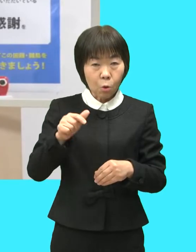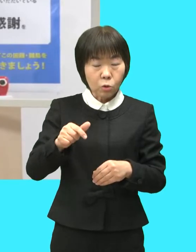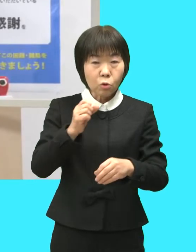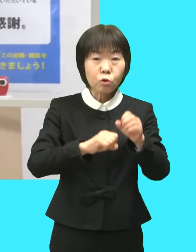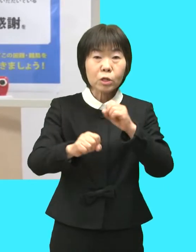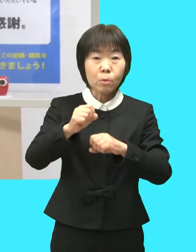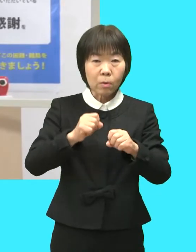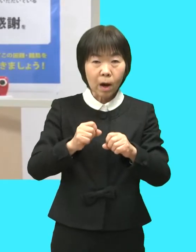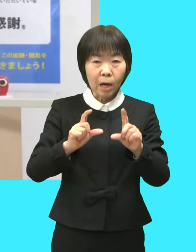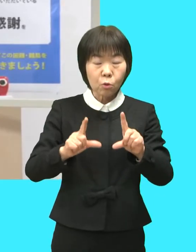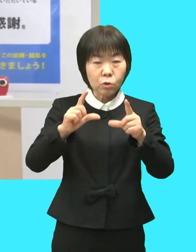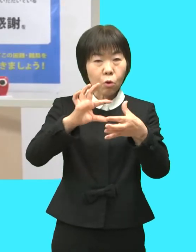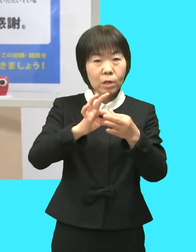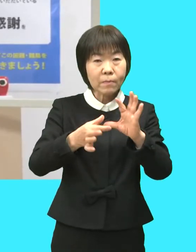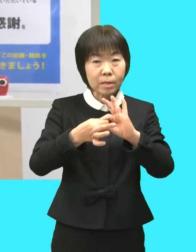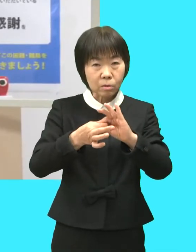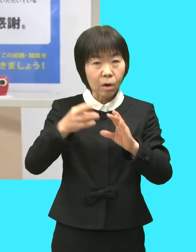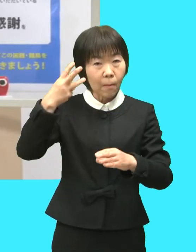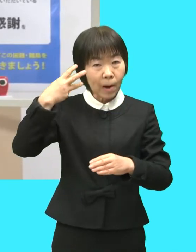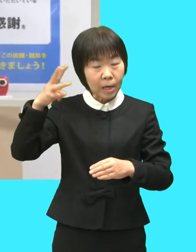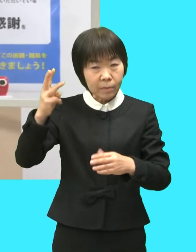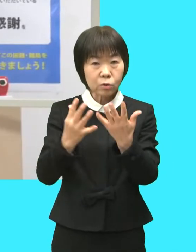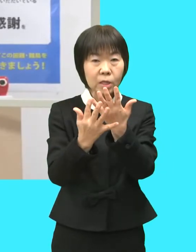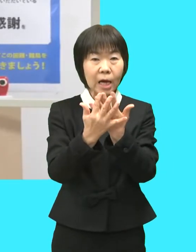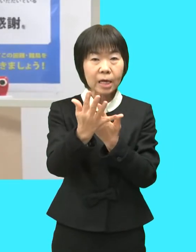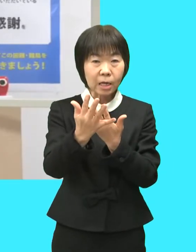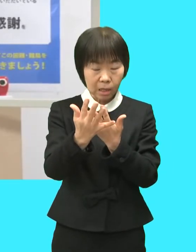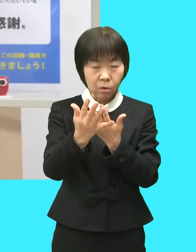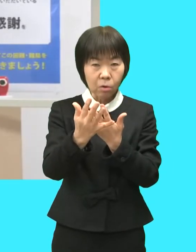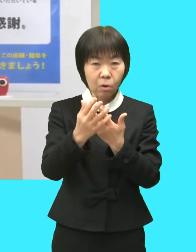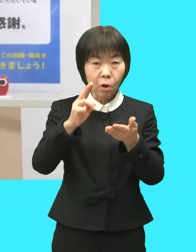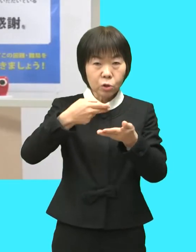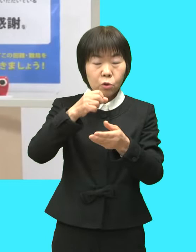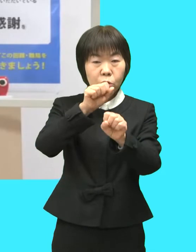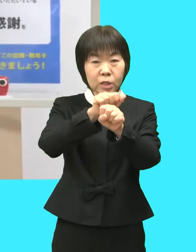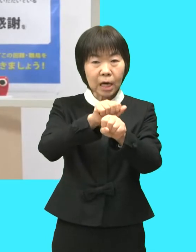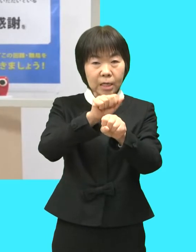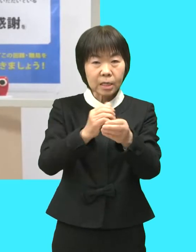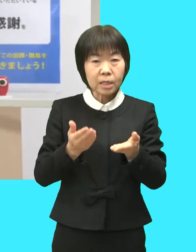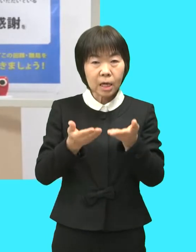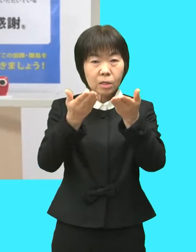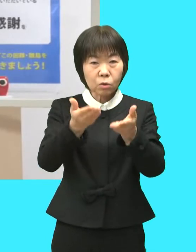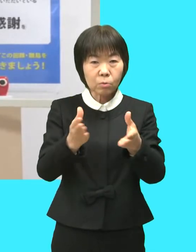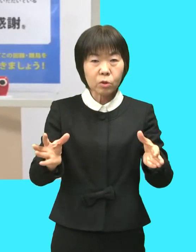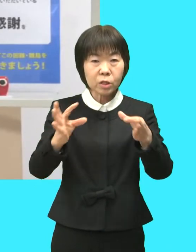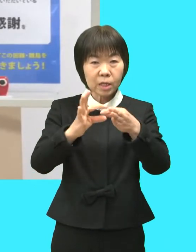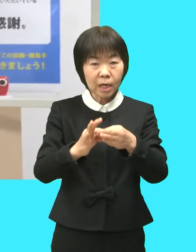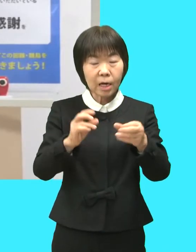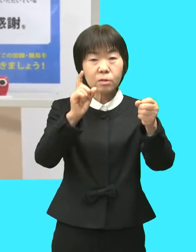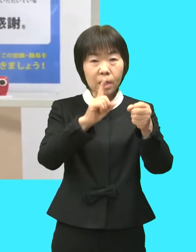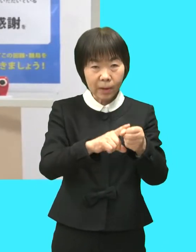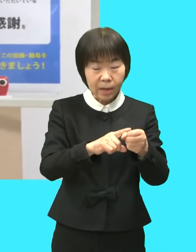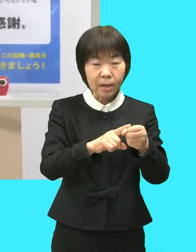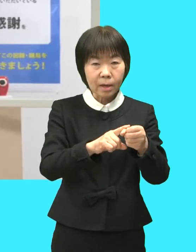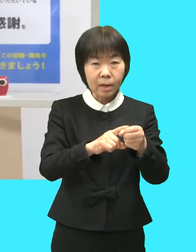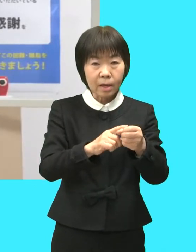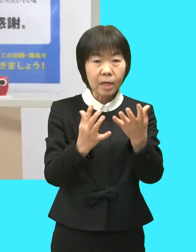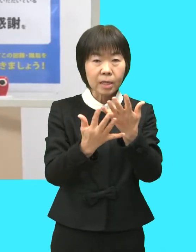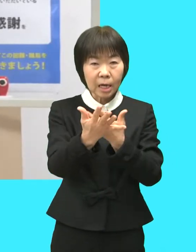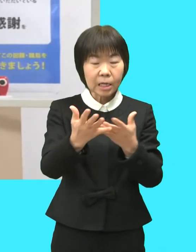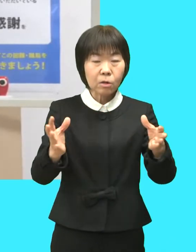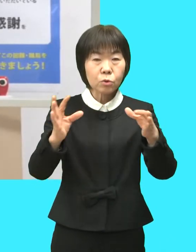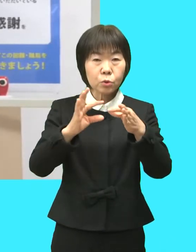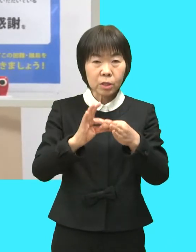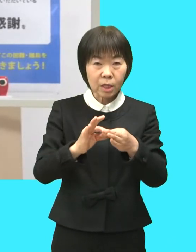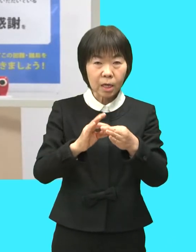組みは、東京オリンピック・パラリンピック大会での食材提供にもつながることから、大会を通じ